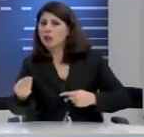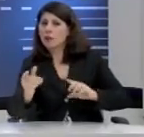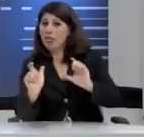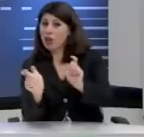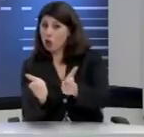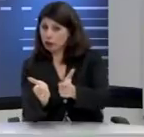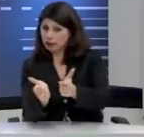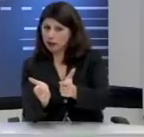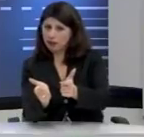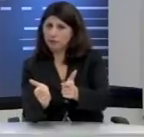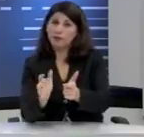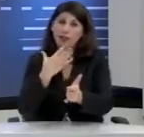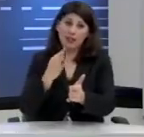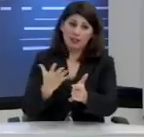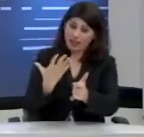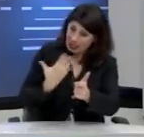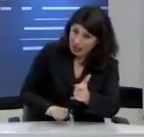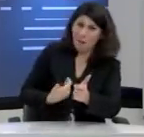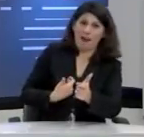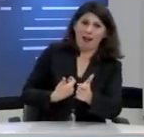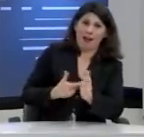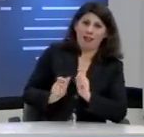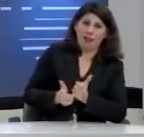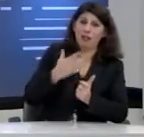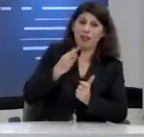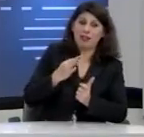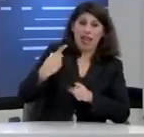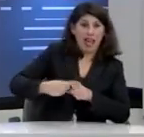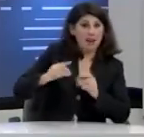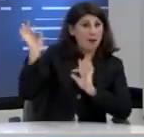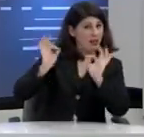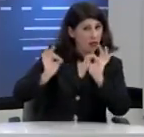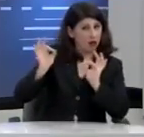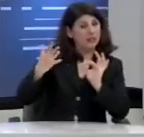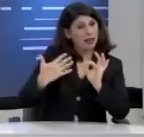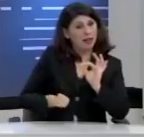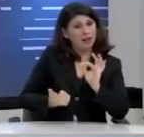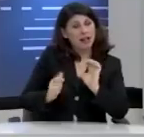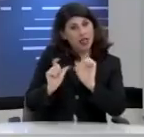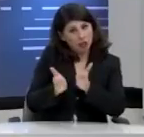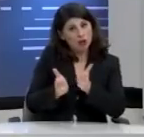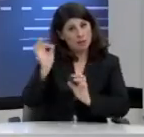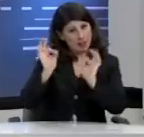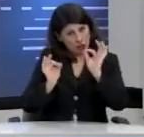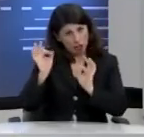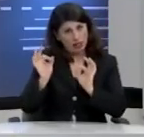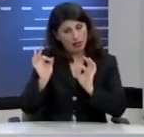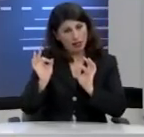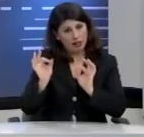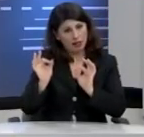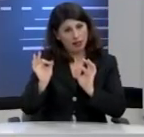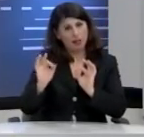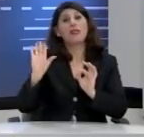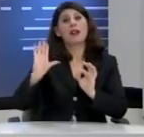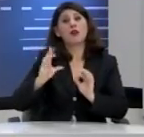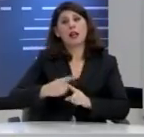εθνότητα, αυτό λέτε, λες και την είχαμε και την παραδώσαμε, λες και οι Έλληνες Μακεδόνες έχουν εθνότητα μακεδονική. Και